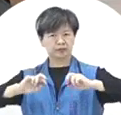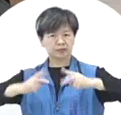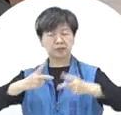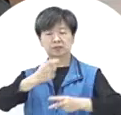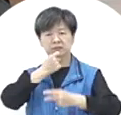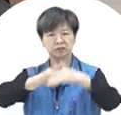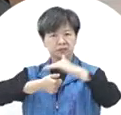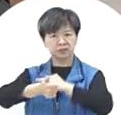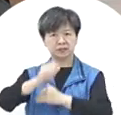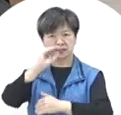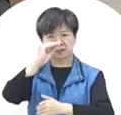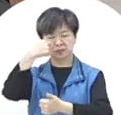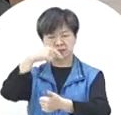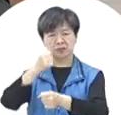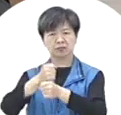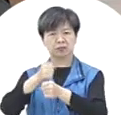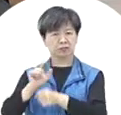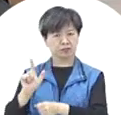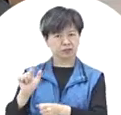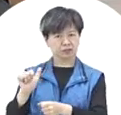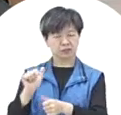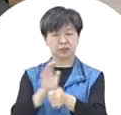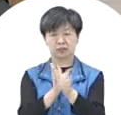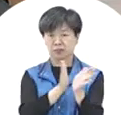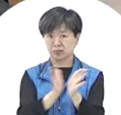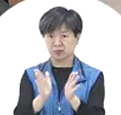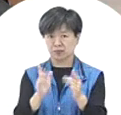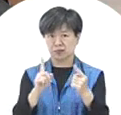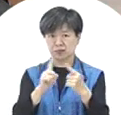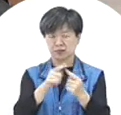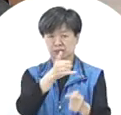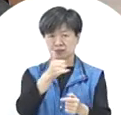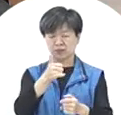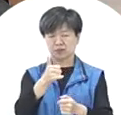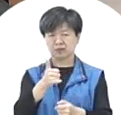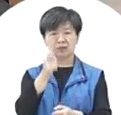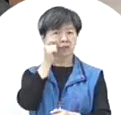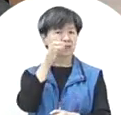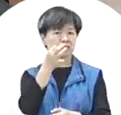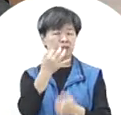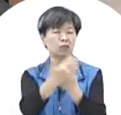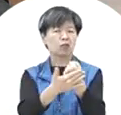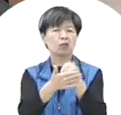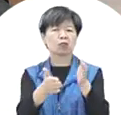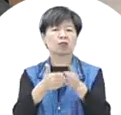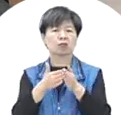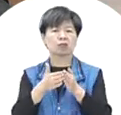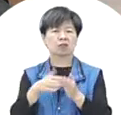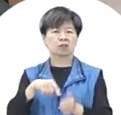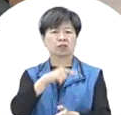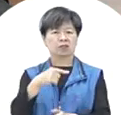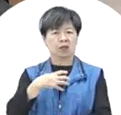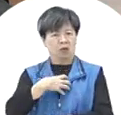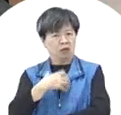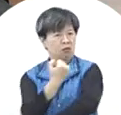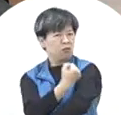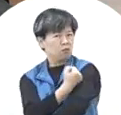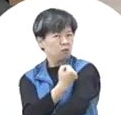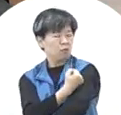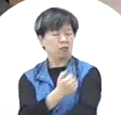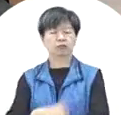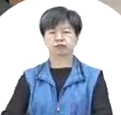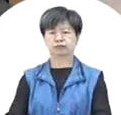教育领域的老师、助理以及人员的薪资与保障，因为他们都非常非常的辛苦。